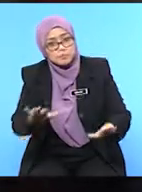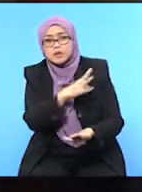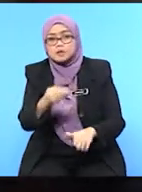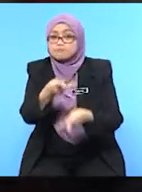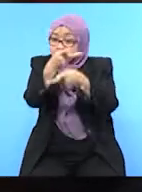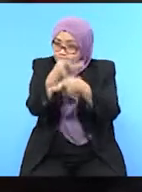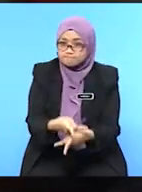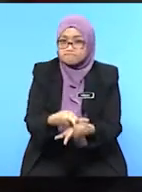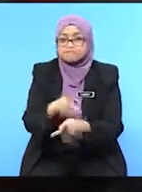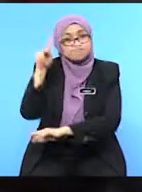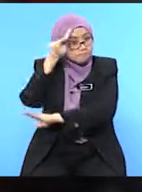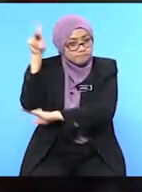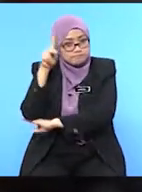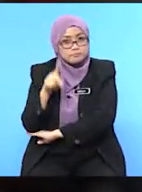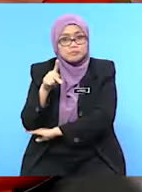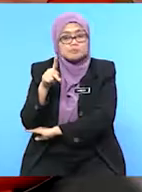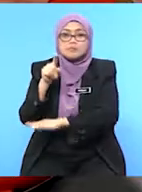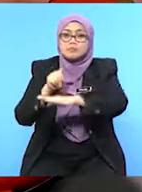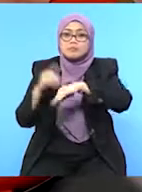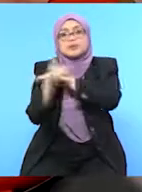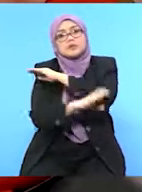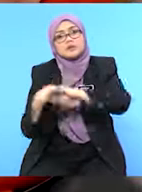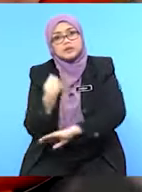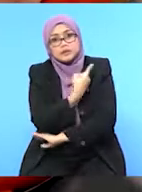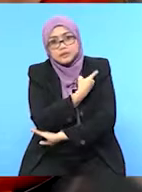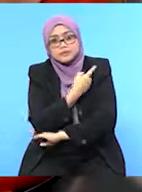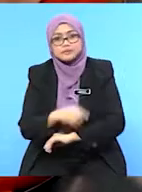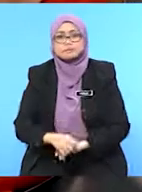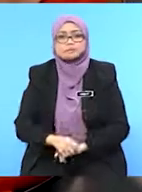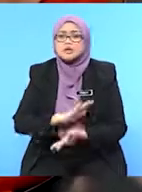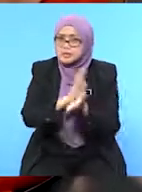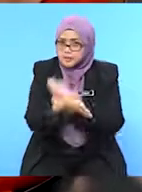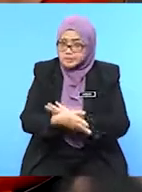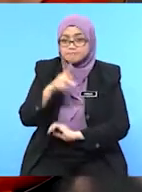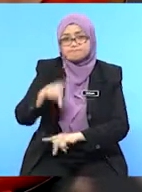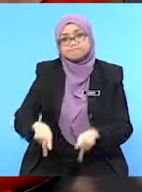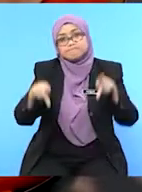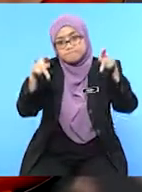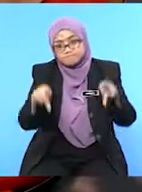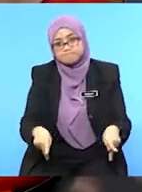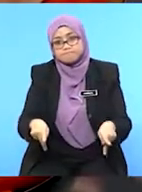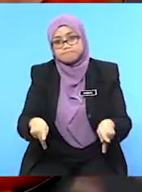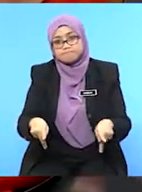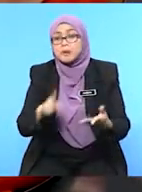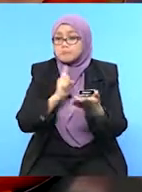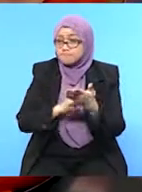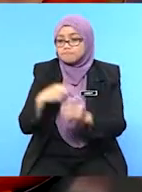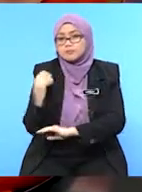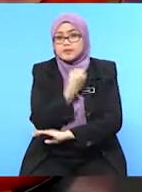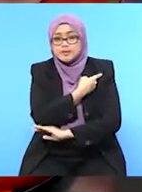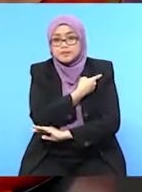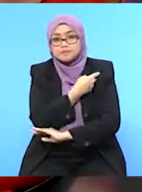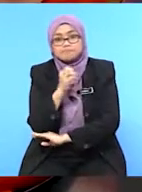mengekalkan stabilan politik Hadi negara kita ini supaya jadi perbincangan kita semakin menarik